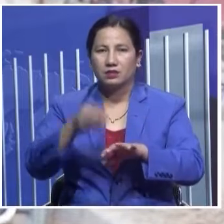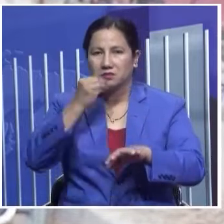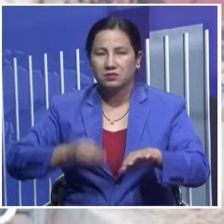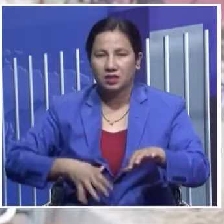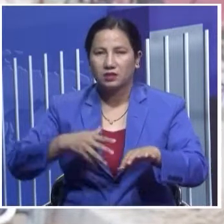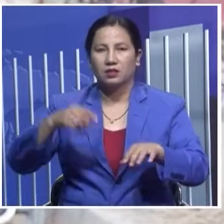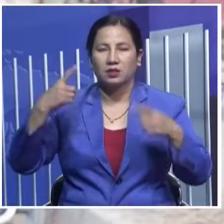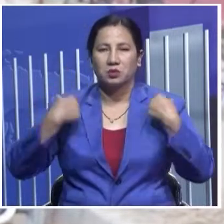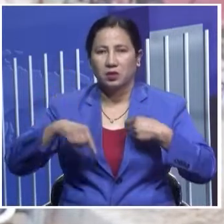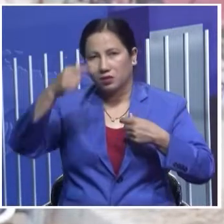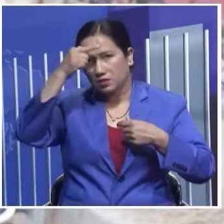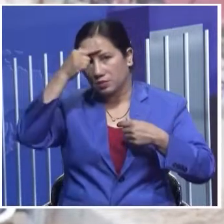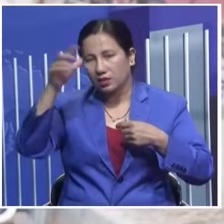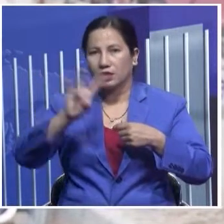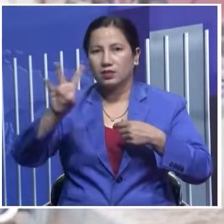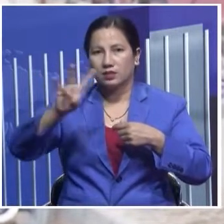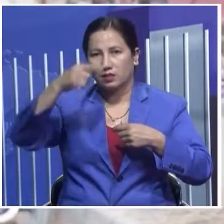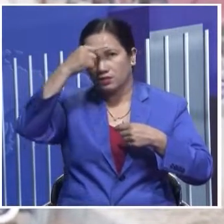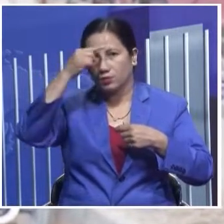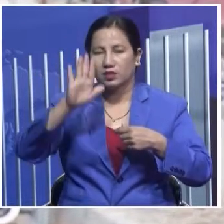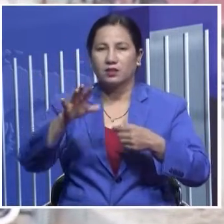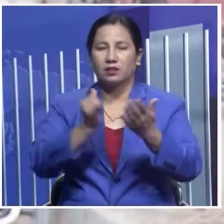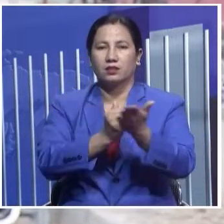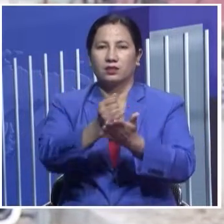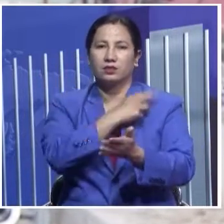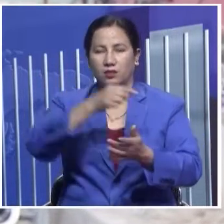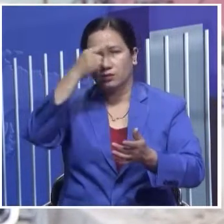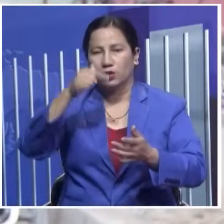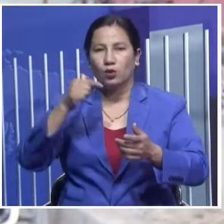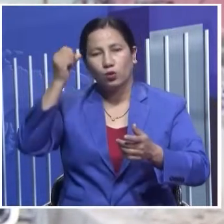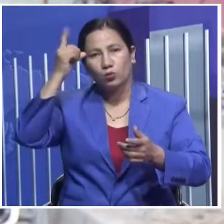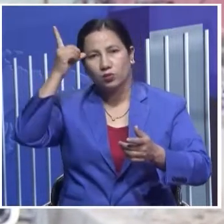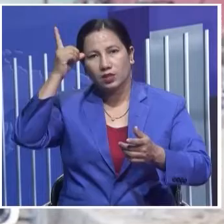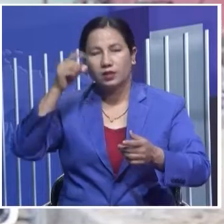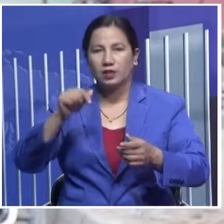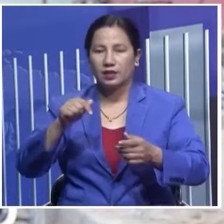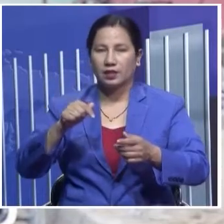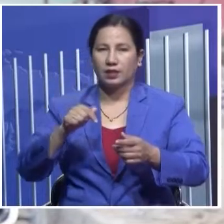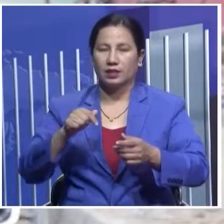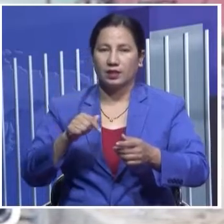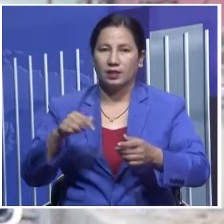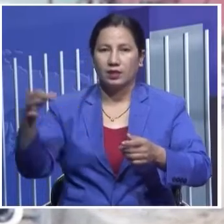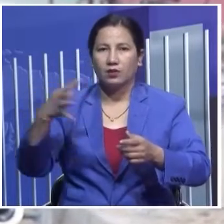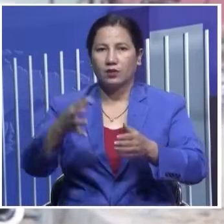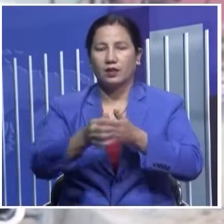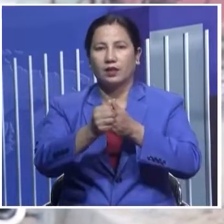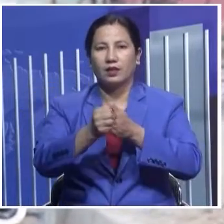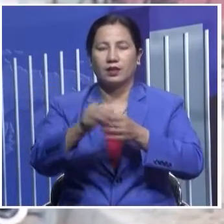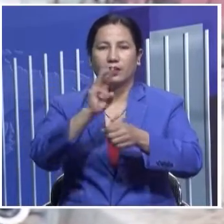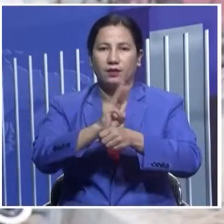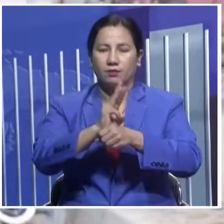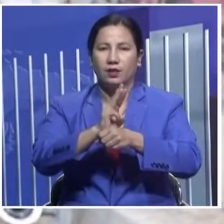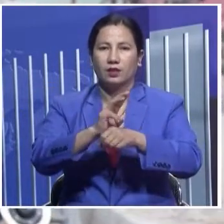स्वास्थ्यको समस्या छ, शिक्षाका समस्या छ। यी समस्याहरूलाई बुझेर यी नवनिर्वाचित मेयर